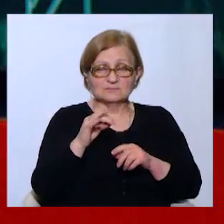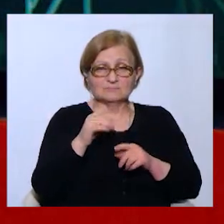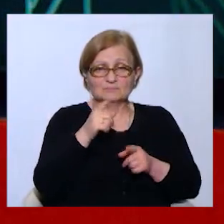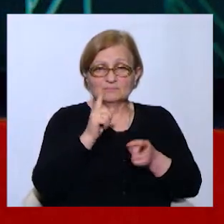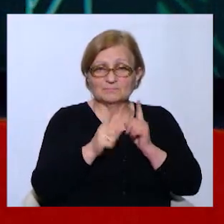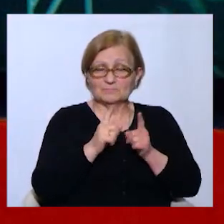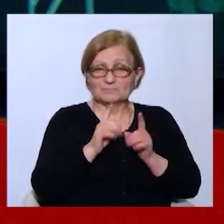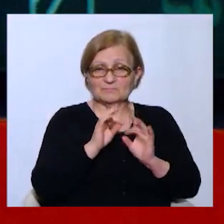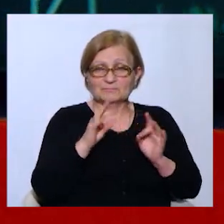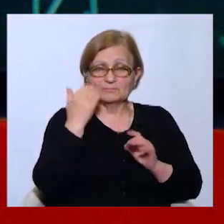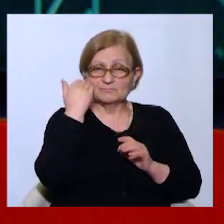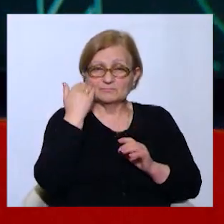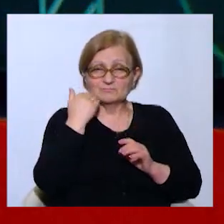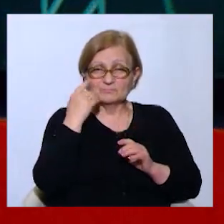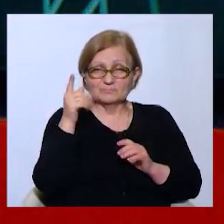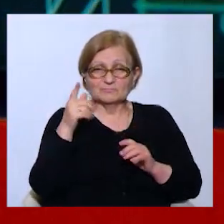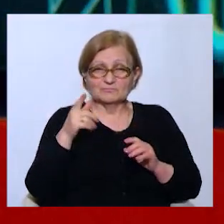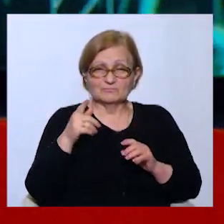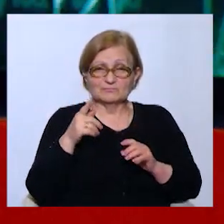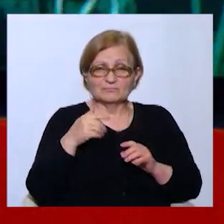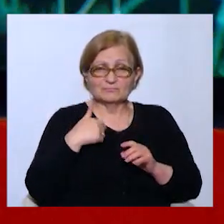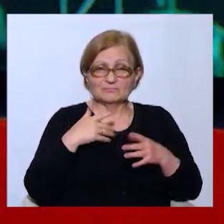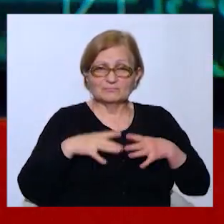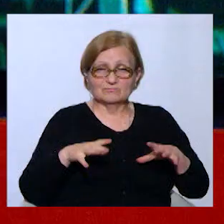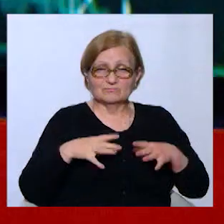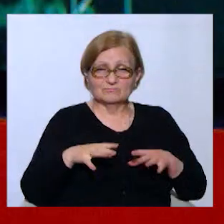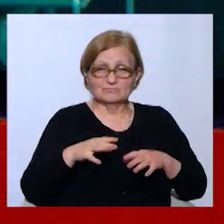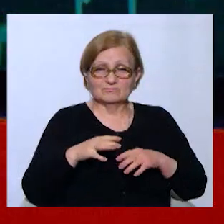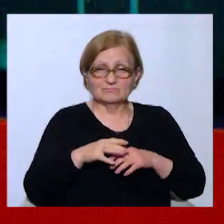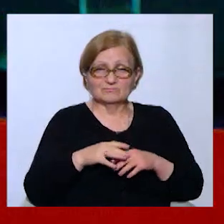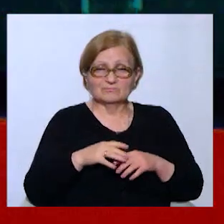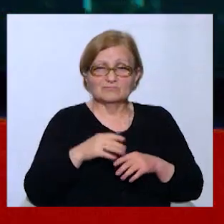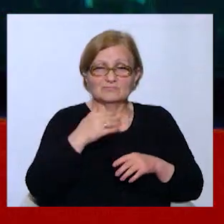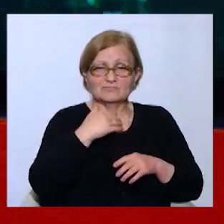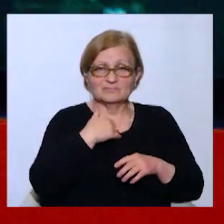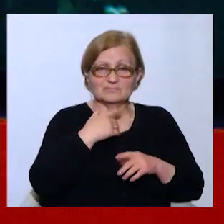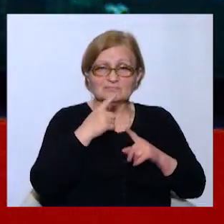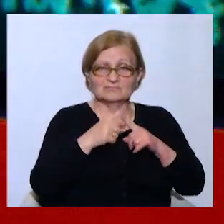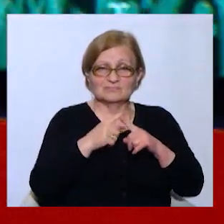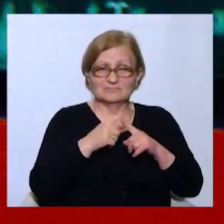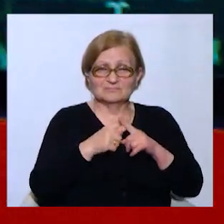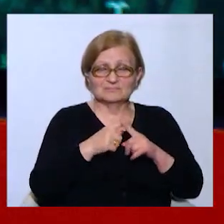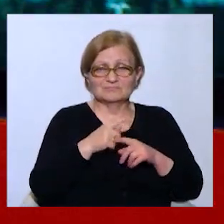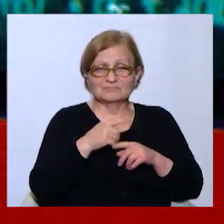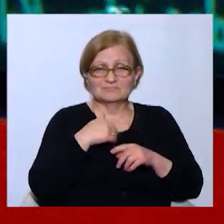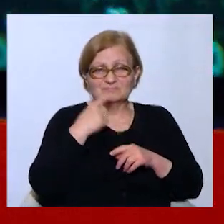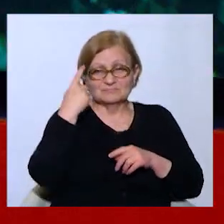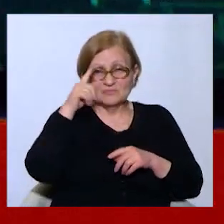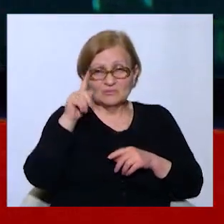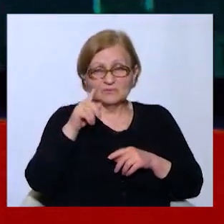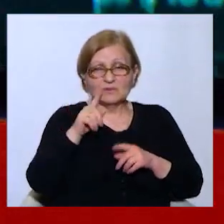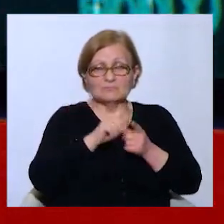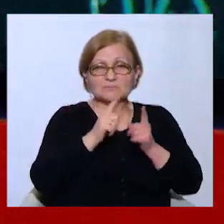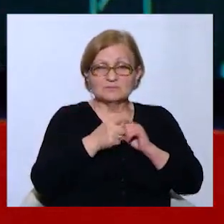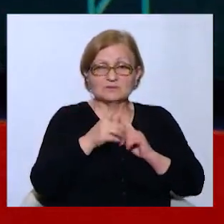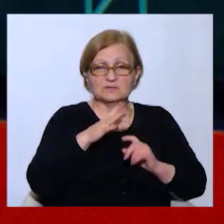თეორიულად არაბებს ის ნათარგმნი ქართველებს რო გვეთარგმნა, X-ის მაგრად გვექნებოდა Ć. ან რა იცით, იქნება ჩვენ რომ გამოგვეგონებინა